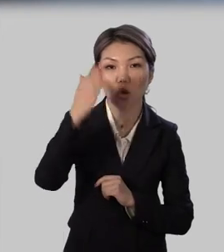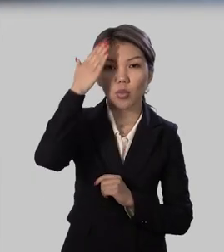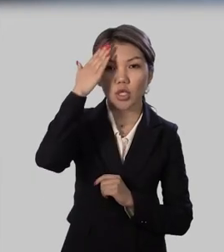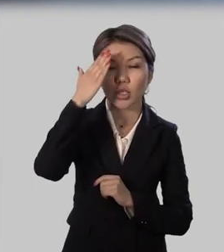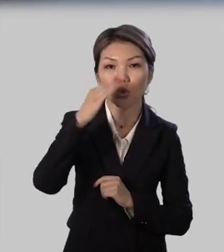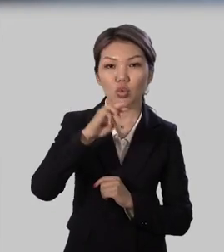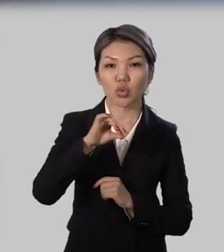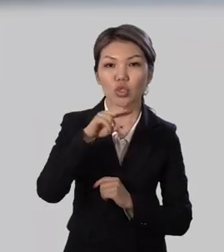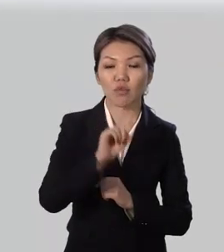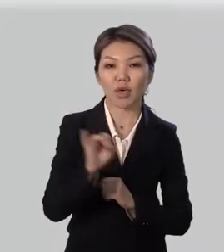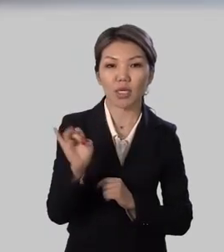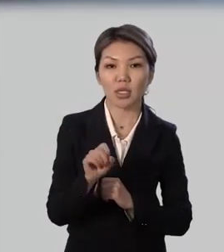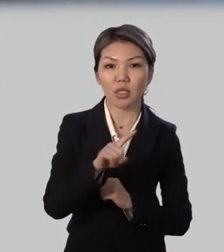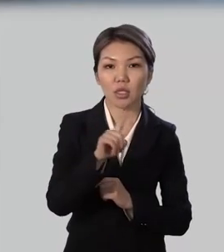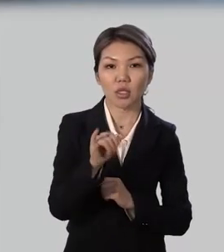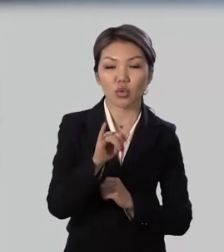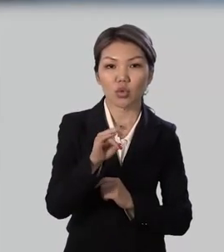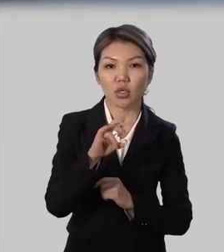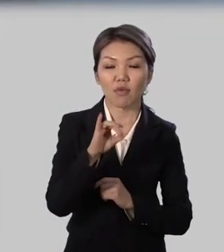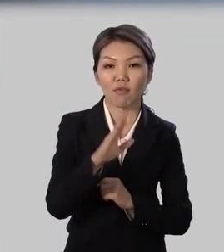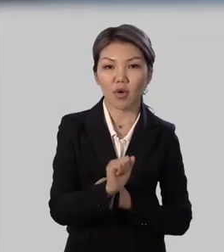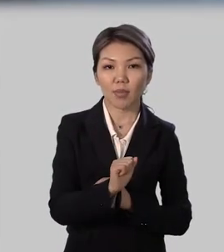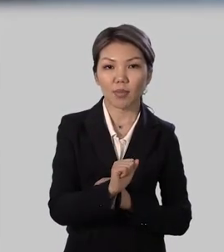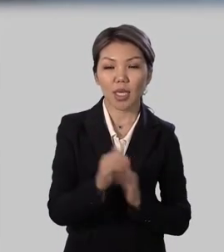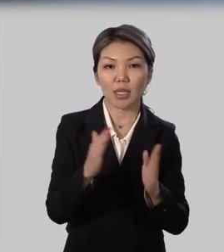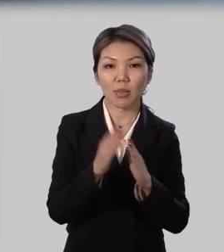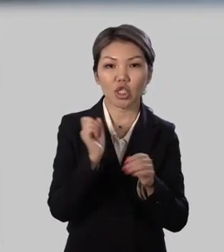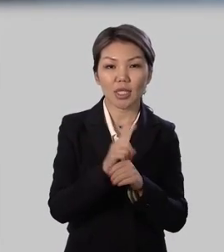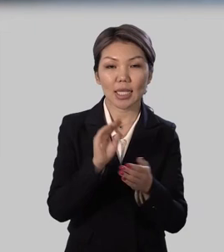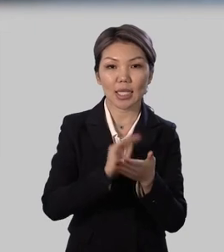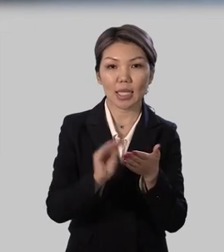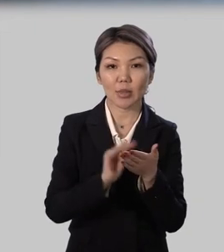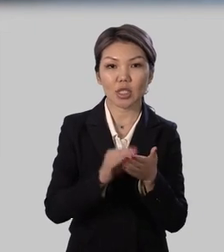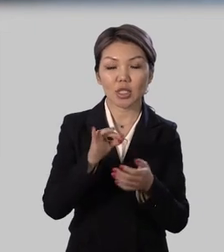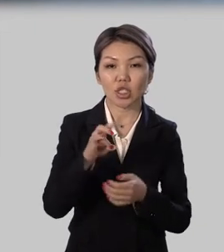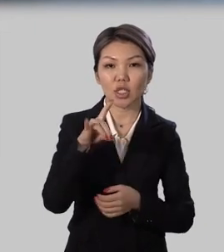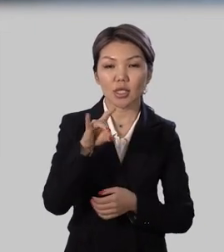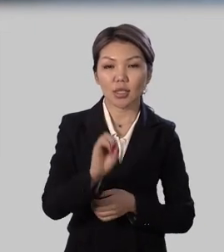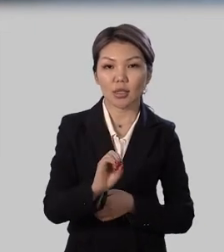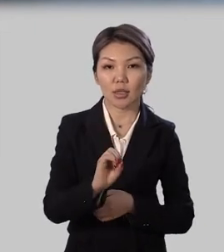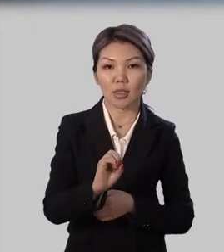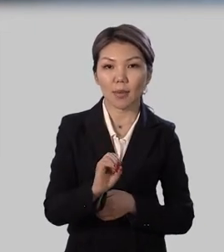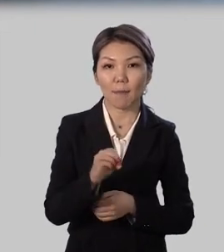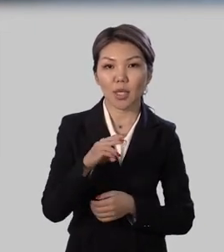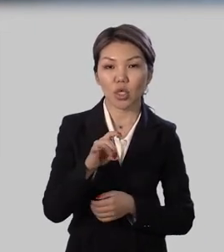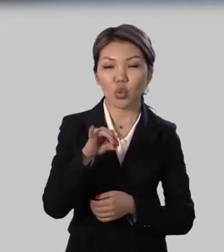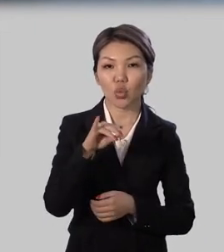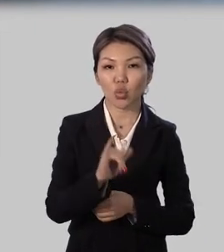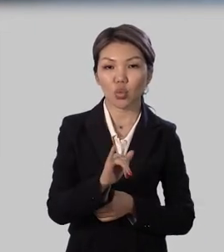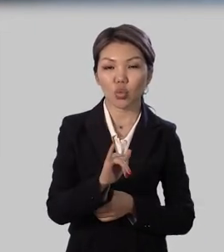тютчева и за его домашнее задание напишите сочинение миниатюра